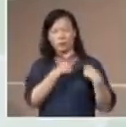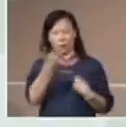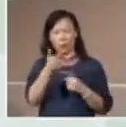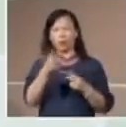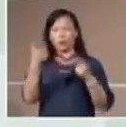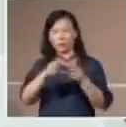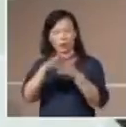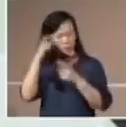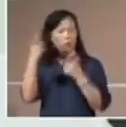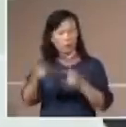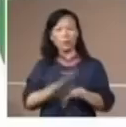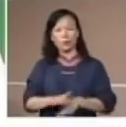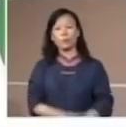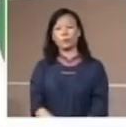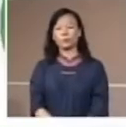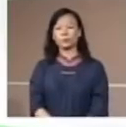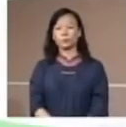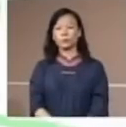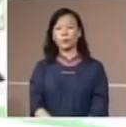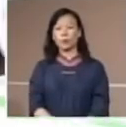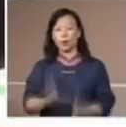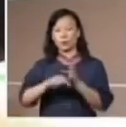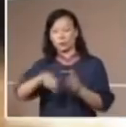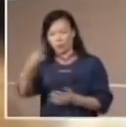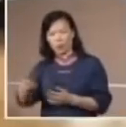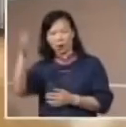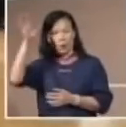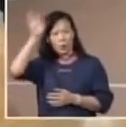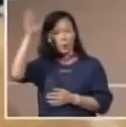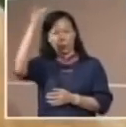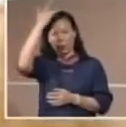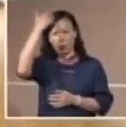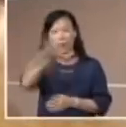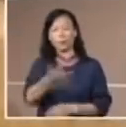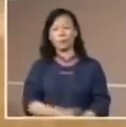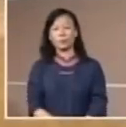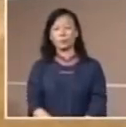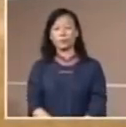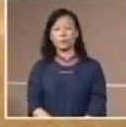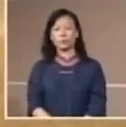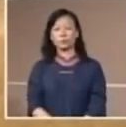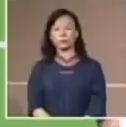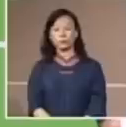伫遮。 好，时间交给苏贞昌先生作答。